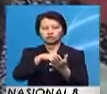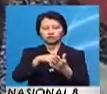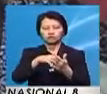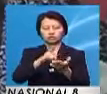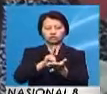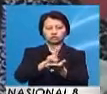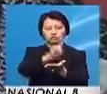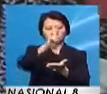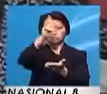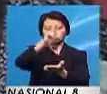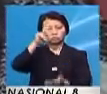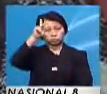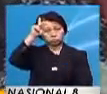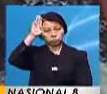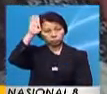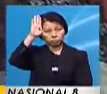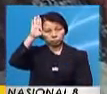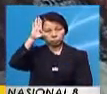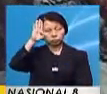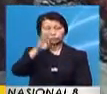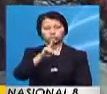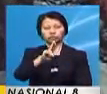kampus Kota Baru supaya